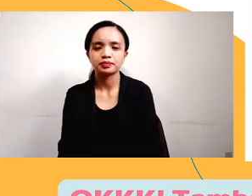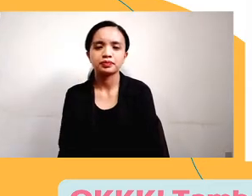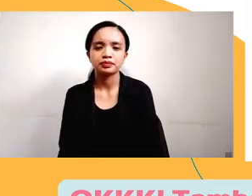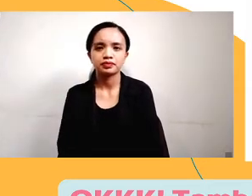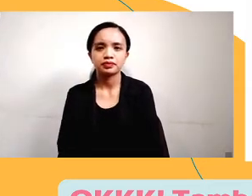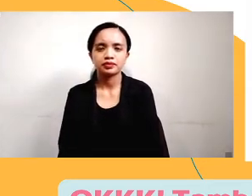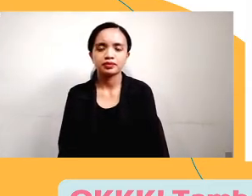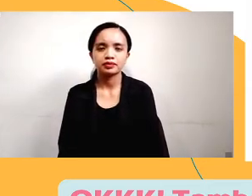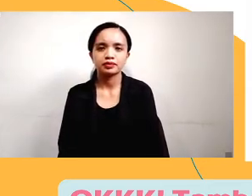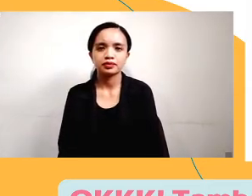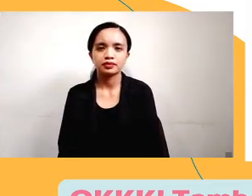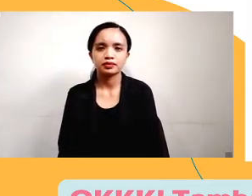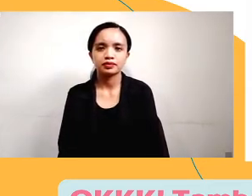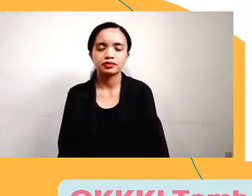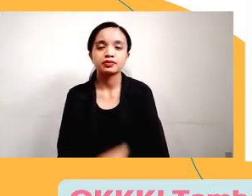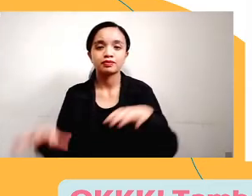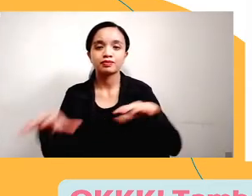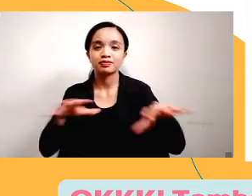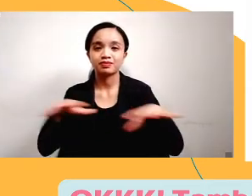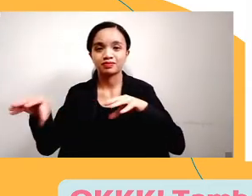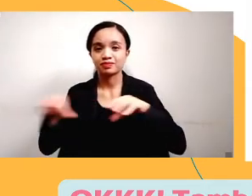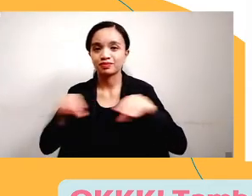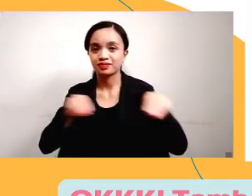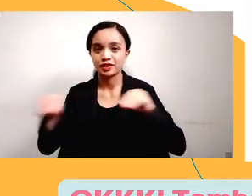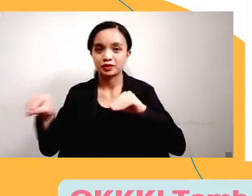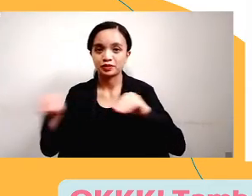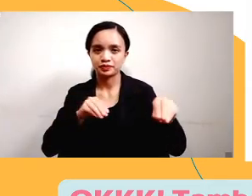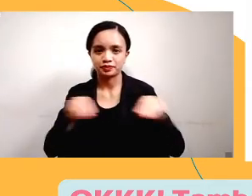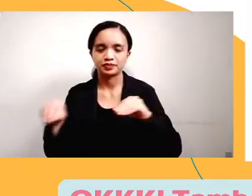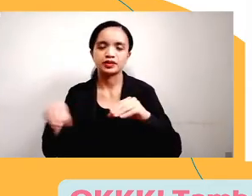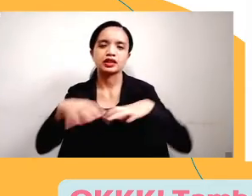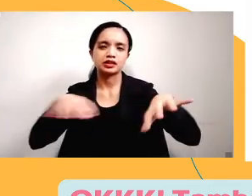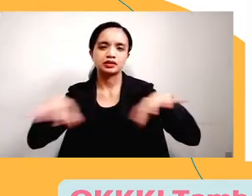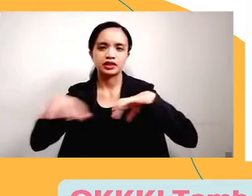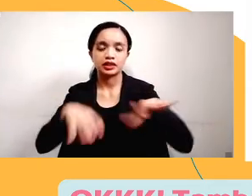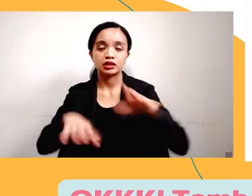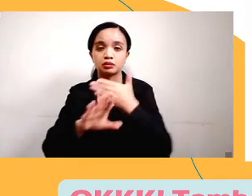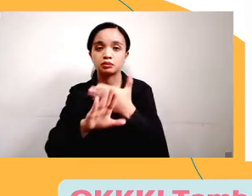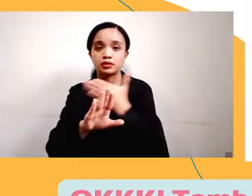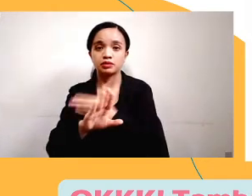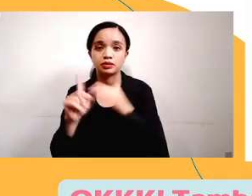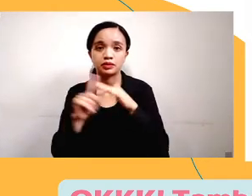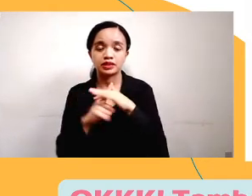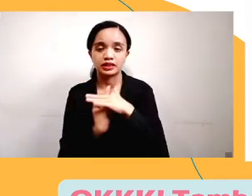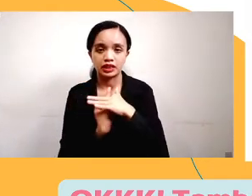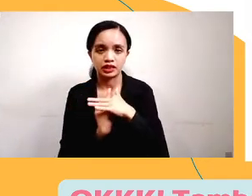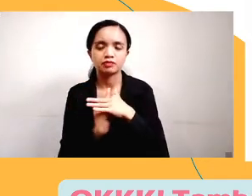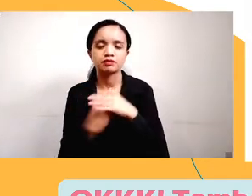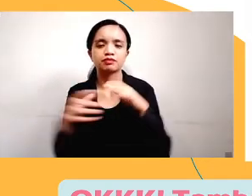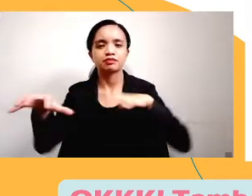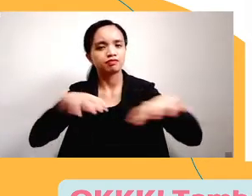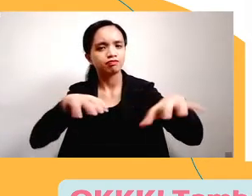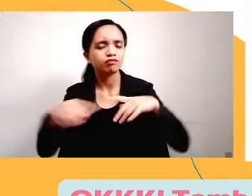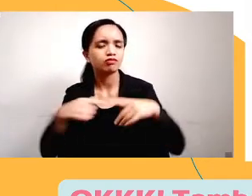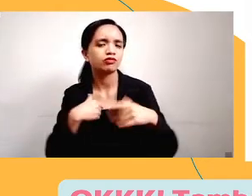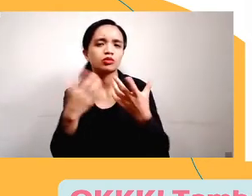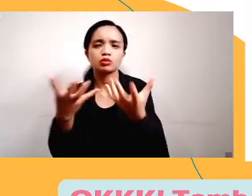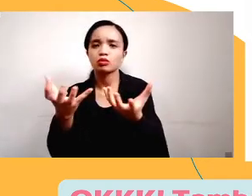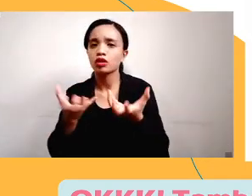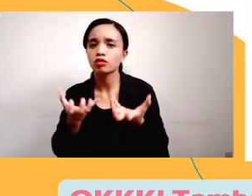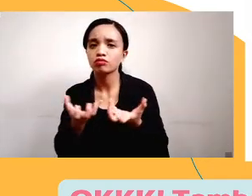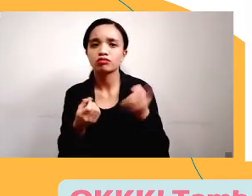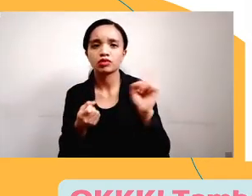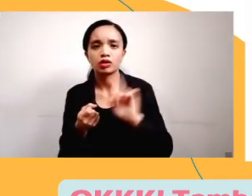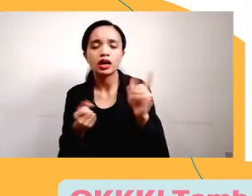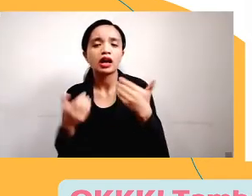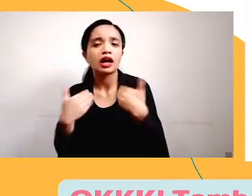ng paggalaw, activity ng paggalaw. Okay, so bago po tayo magsimula sa ating activity, gusto ko po sana na magkaroon